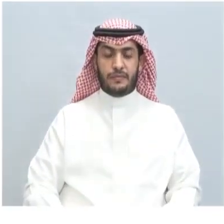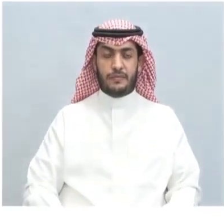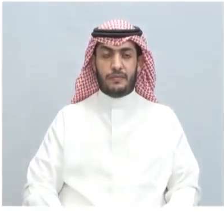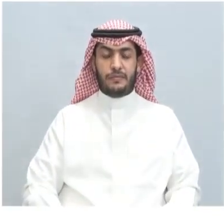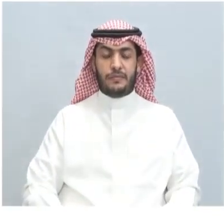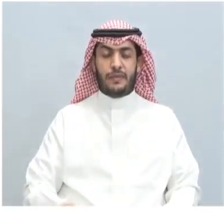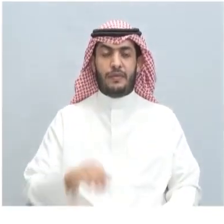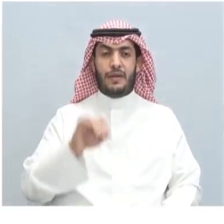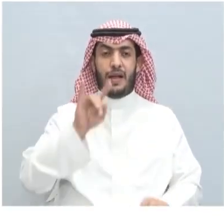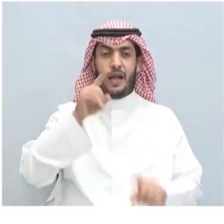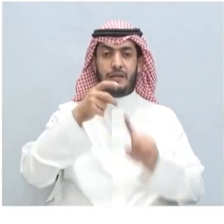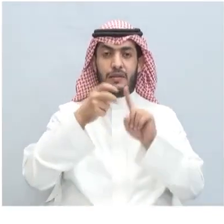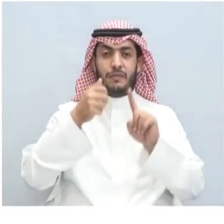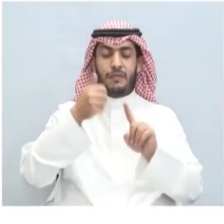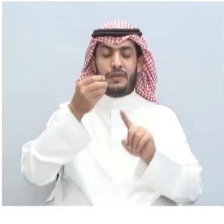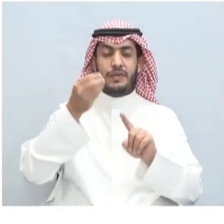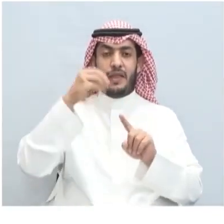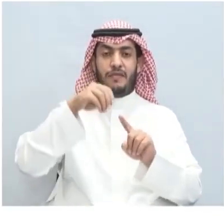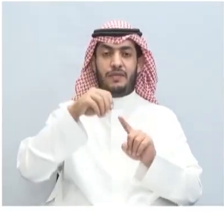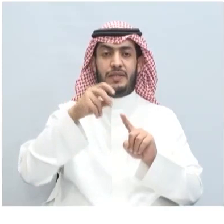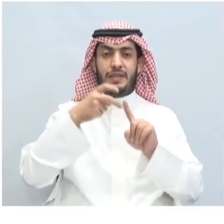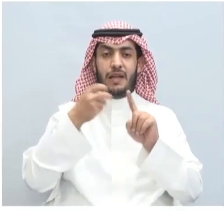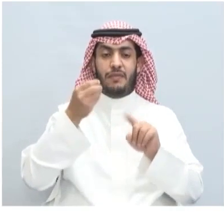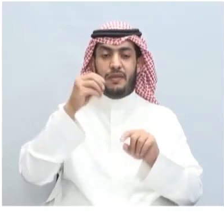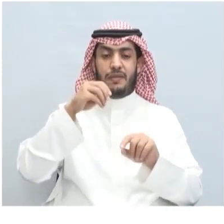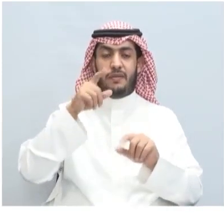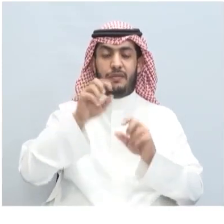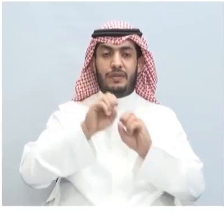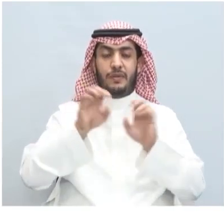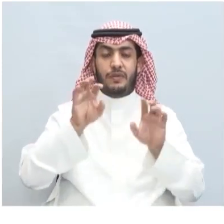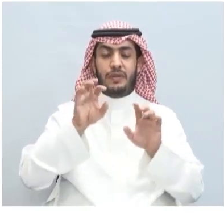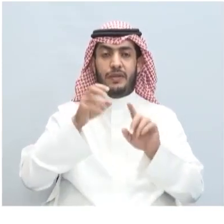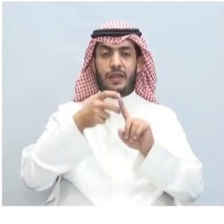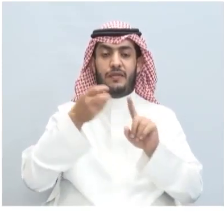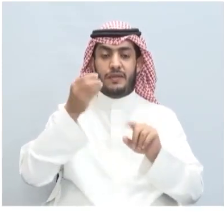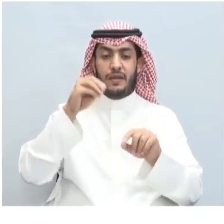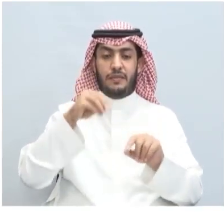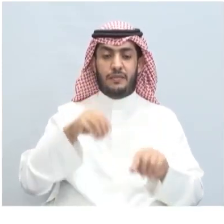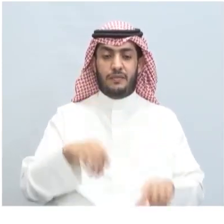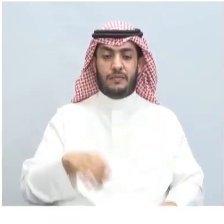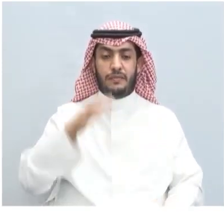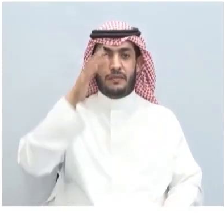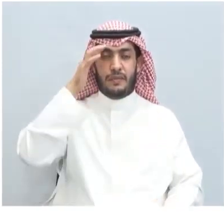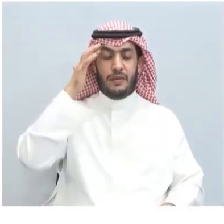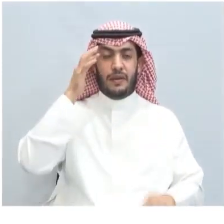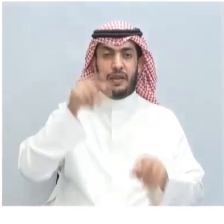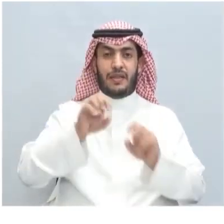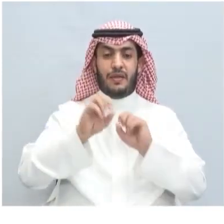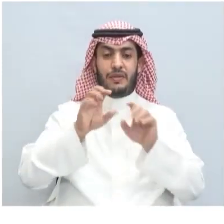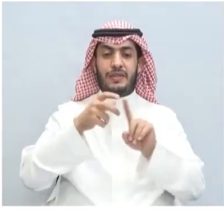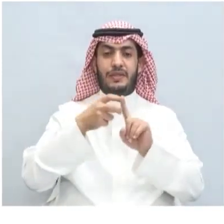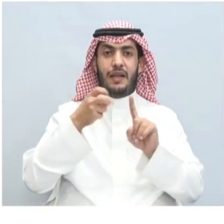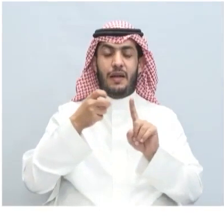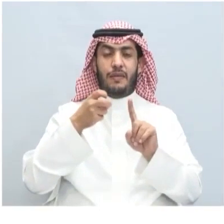اذا كل عشره اسهم سيتم منح سهم اضافي او سيتم توزيع سهم اضافي بما ان التوزيعات